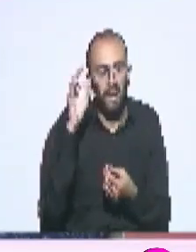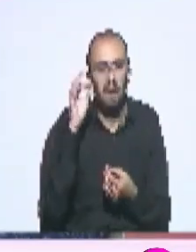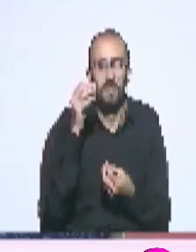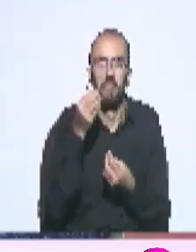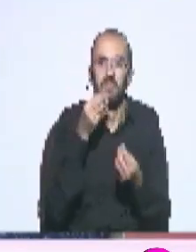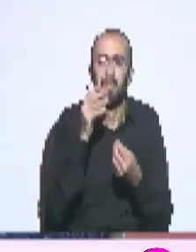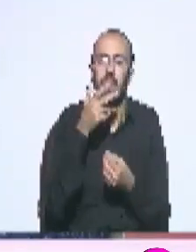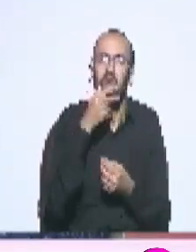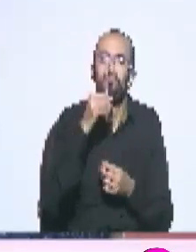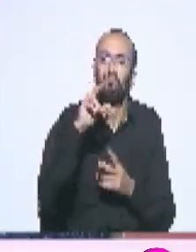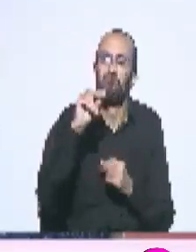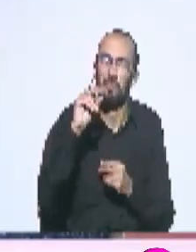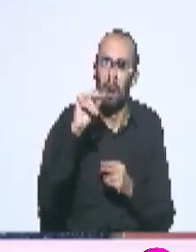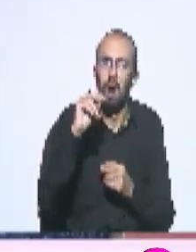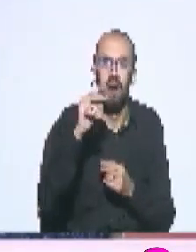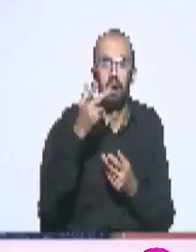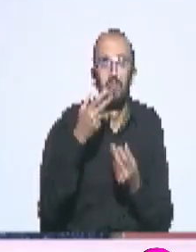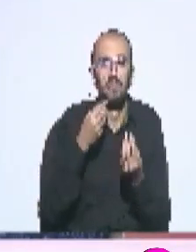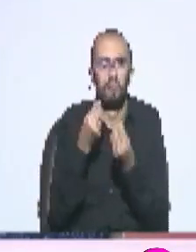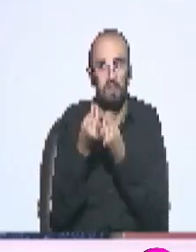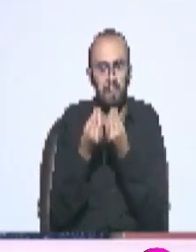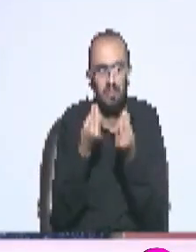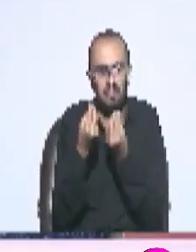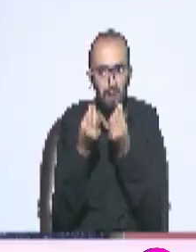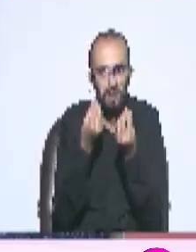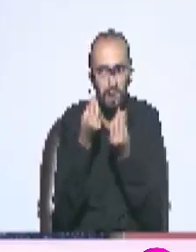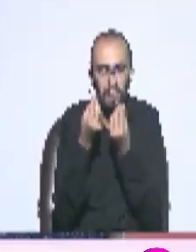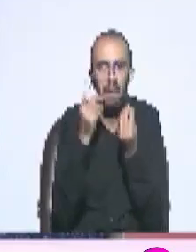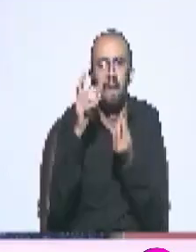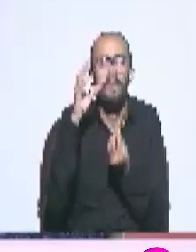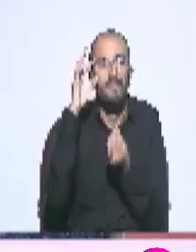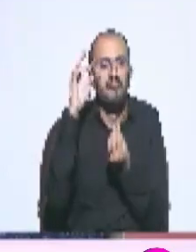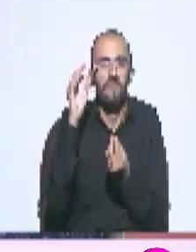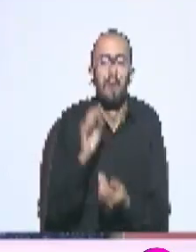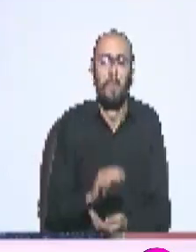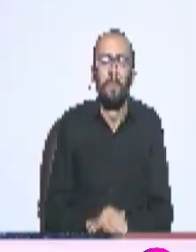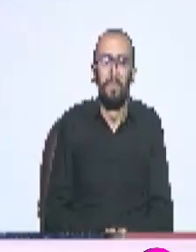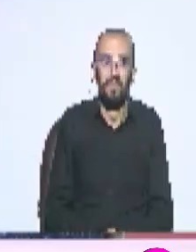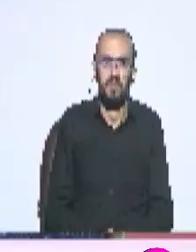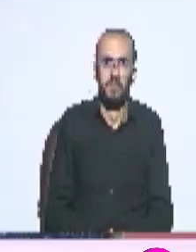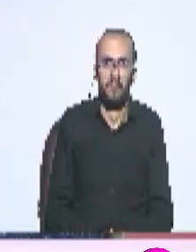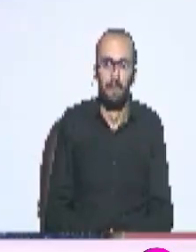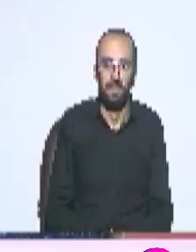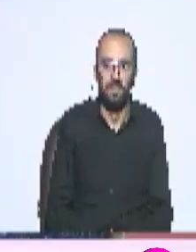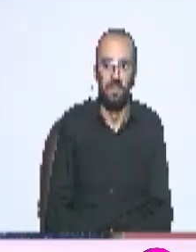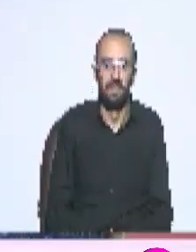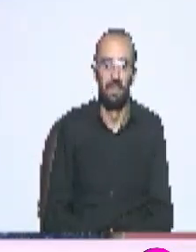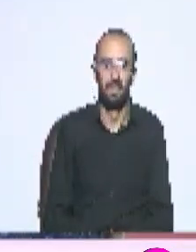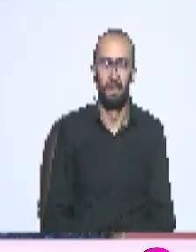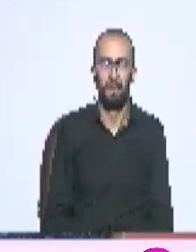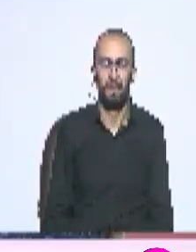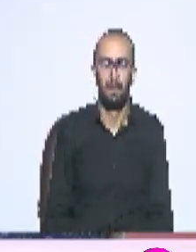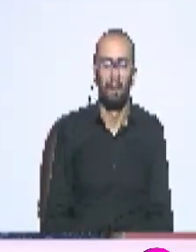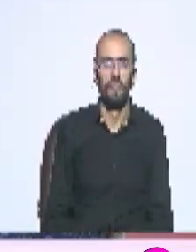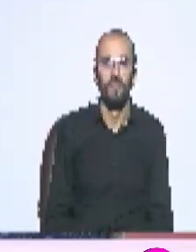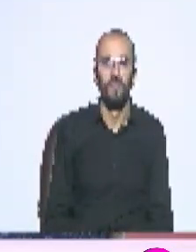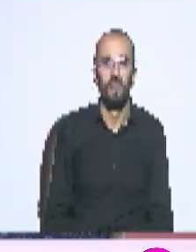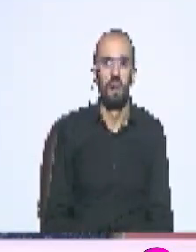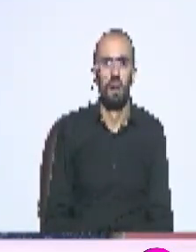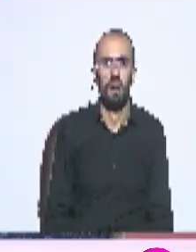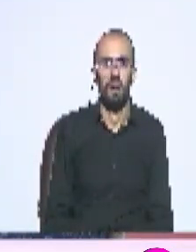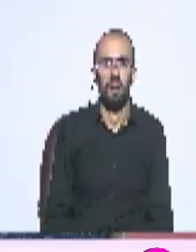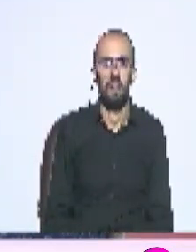في حاجه شبه اللي انا بمر فيه قبل كده فيقدر ان هو يبقى عنده انبوت يساعدني ام تمام فبعمل كده